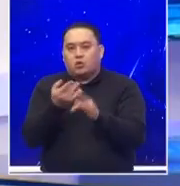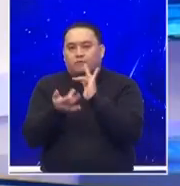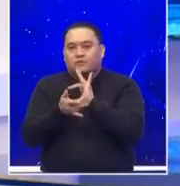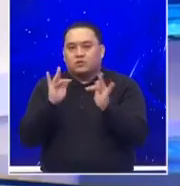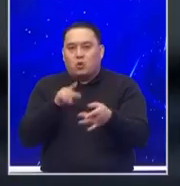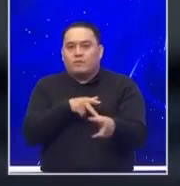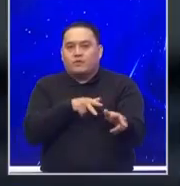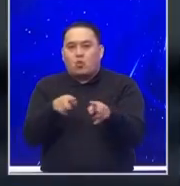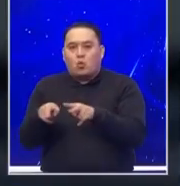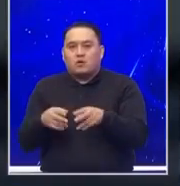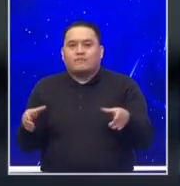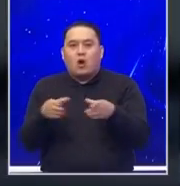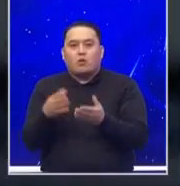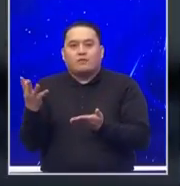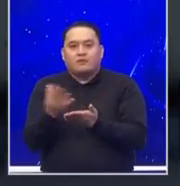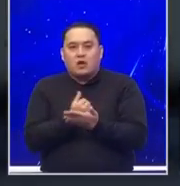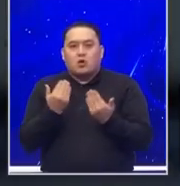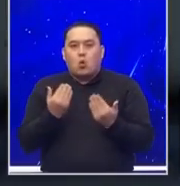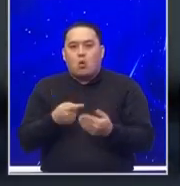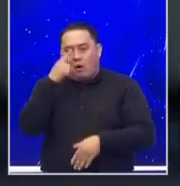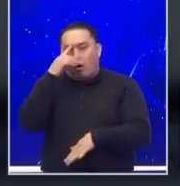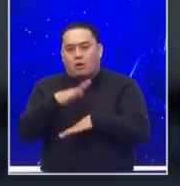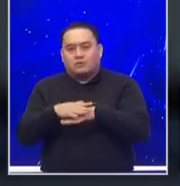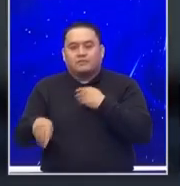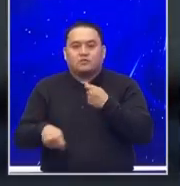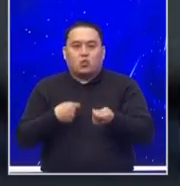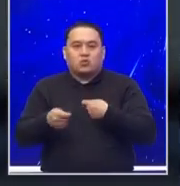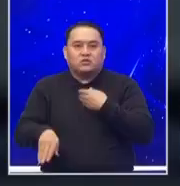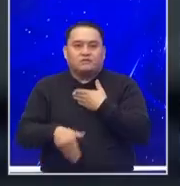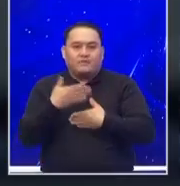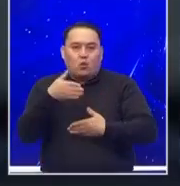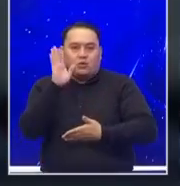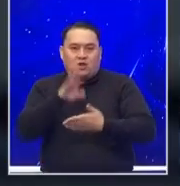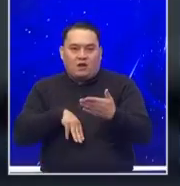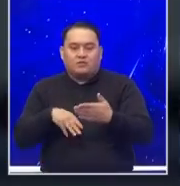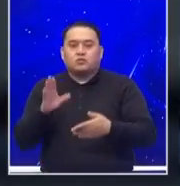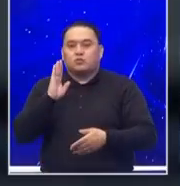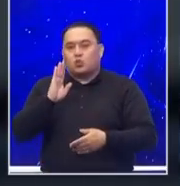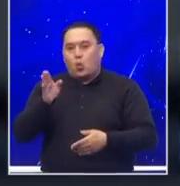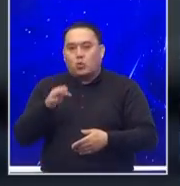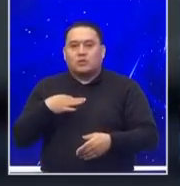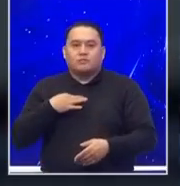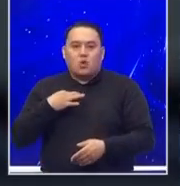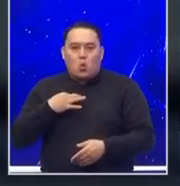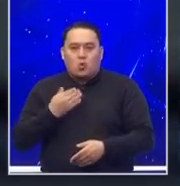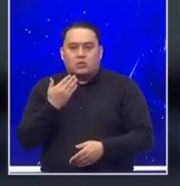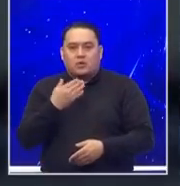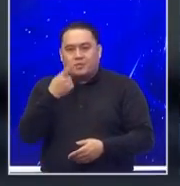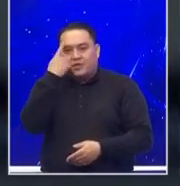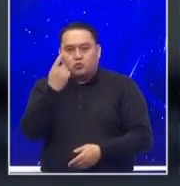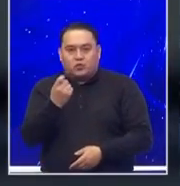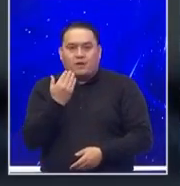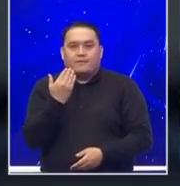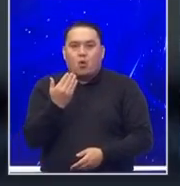желіні мониторингілеу кезінде анықтайды. Қазір ол әкімшілік жауапкершілікке тартылды. Жолаушылар қауіпсіздігіне бейжайлық танытқан үшін де ескерту